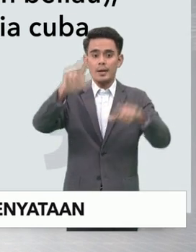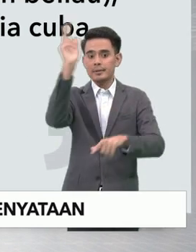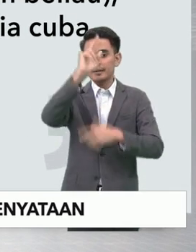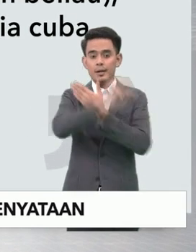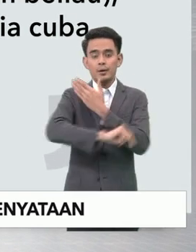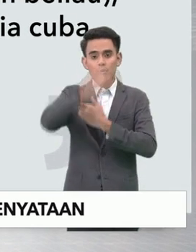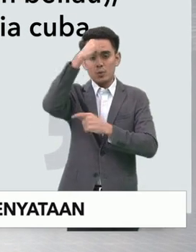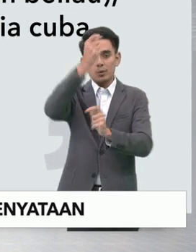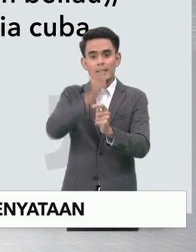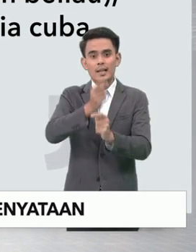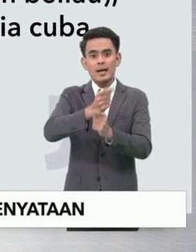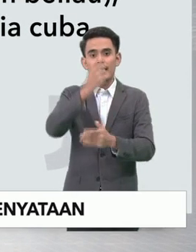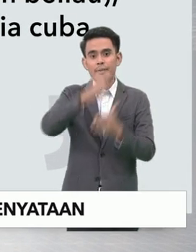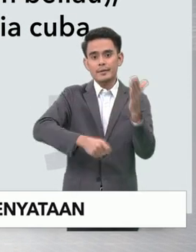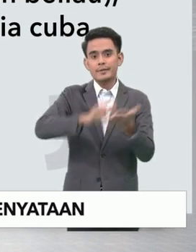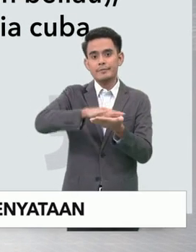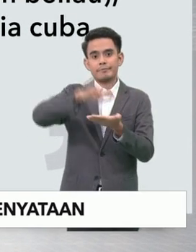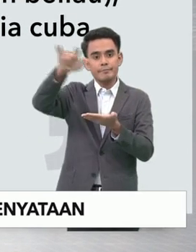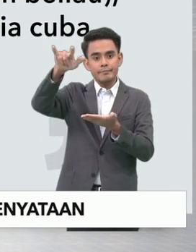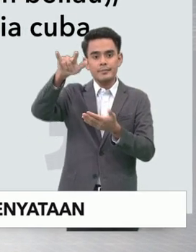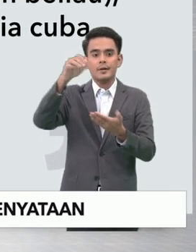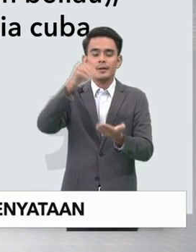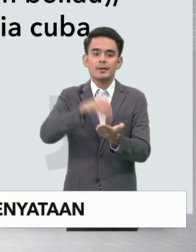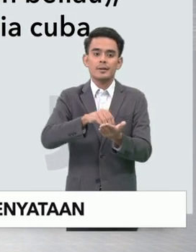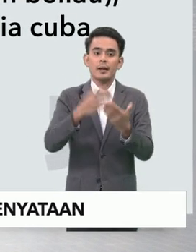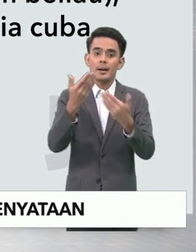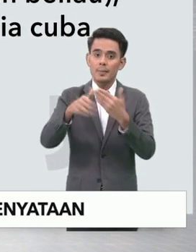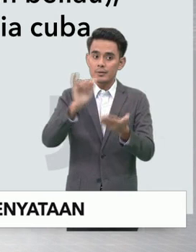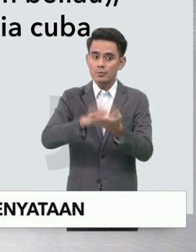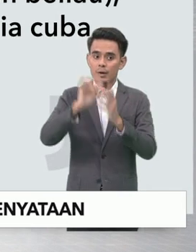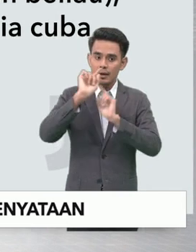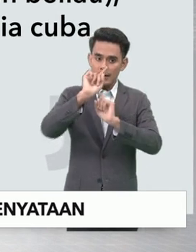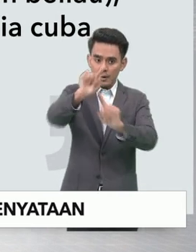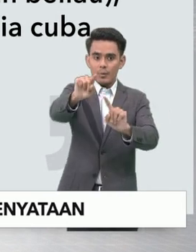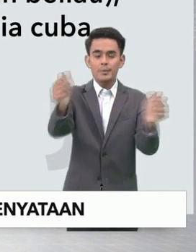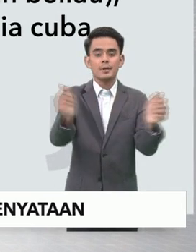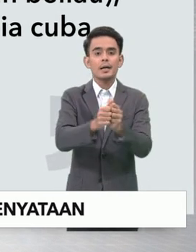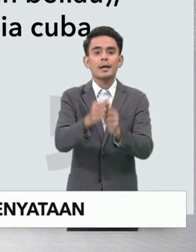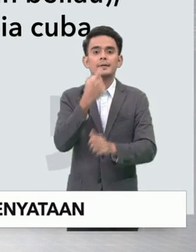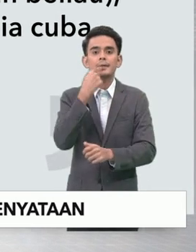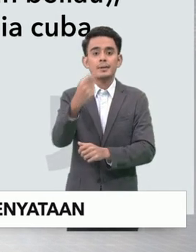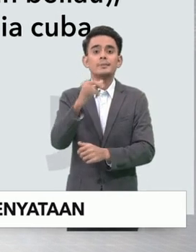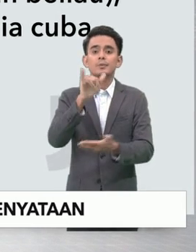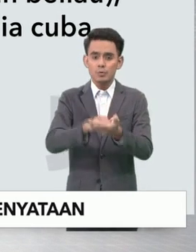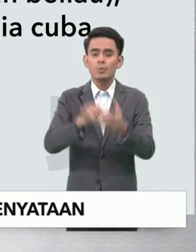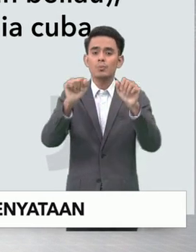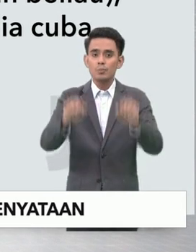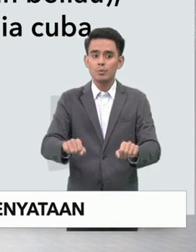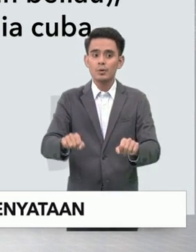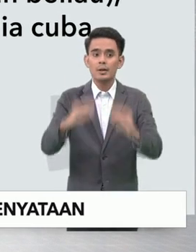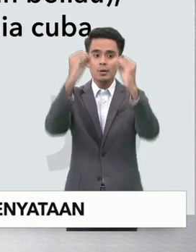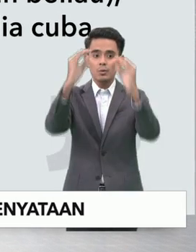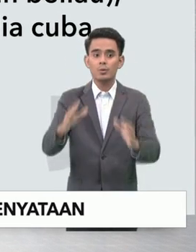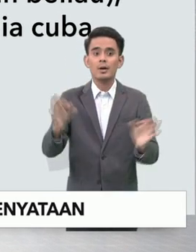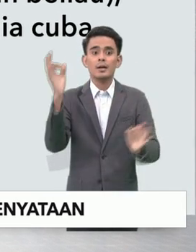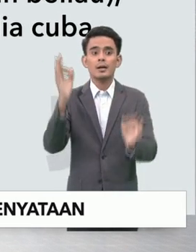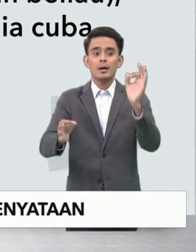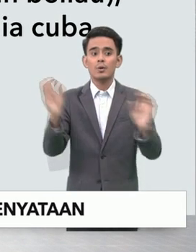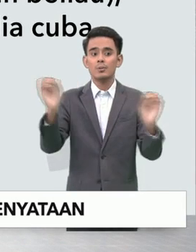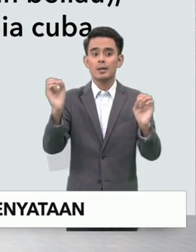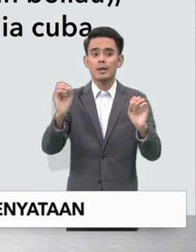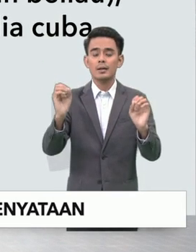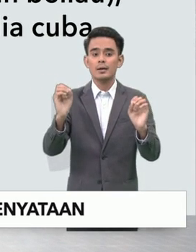untuk menentukan tambang penerbangan. Yee kemudian membalas kenyataan Karim dengan mengatakan dia memang akan menjadi dungu jika tidak menuntut ketelusan